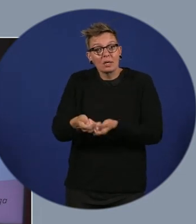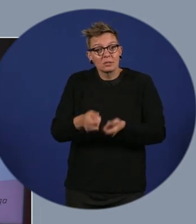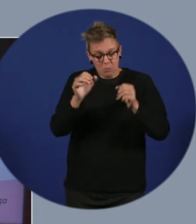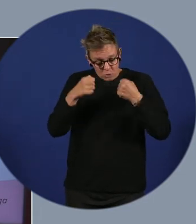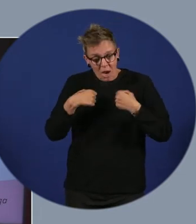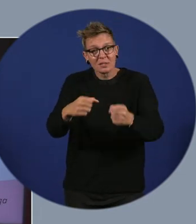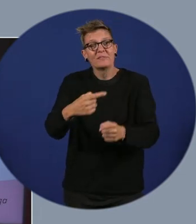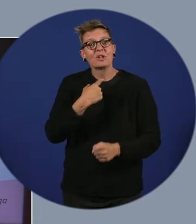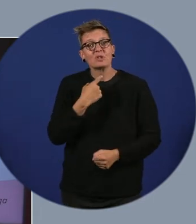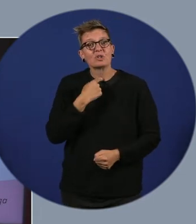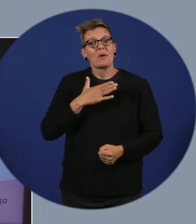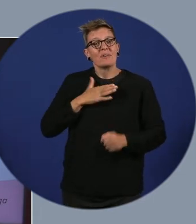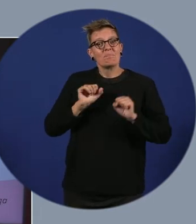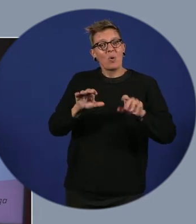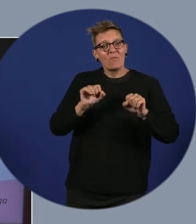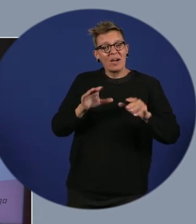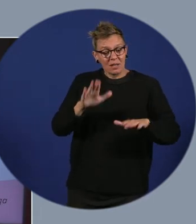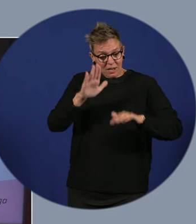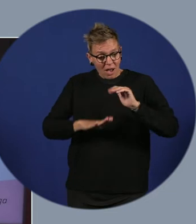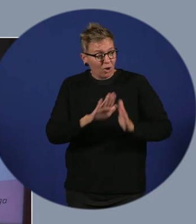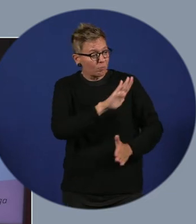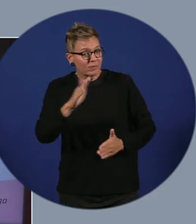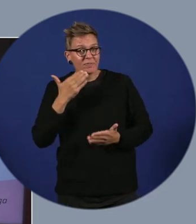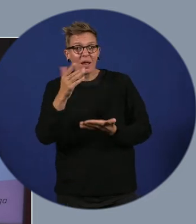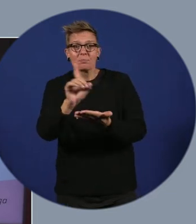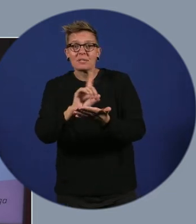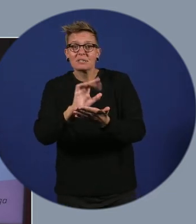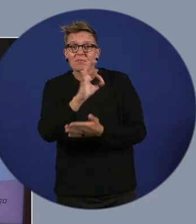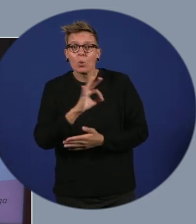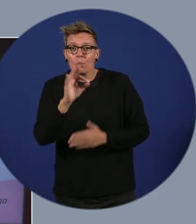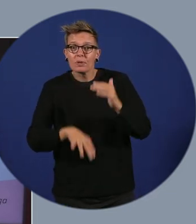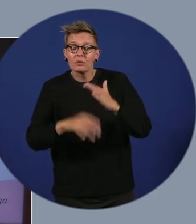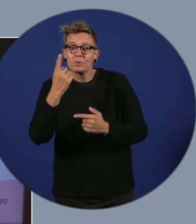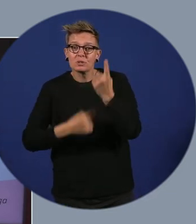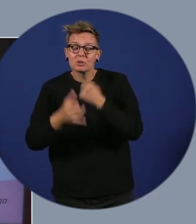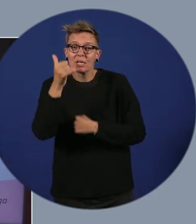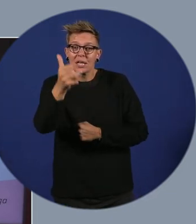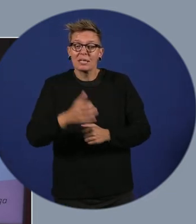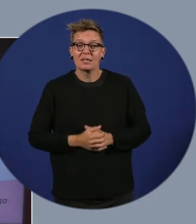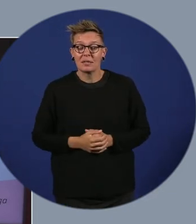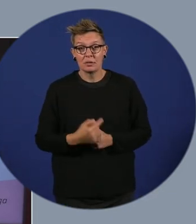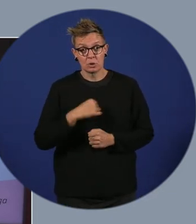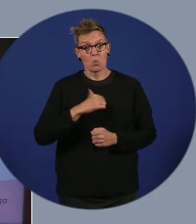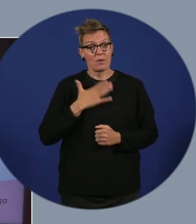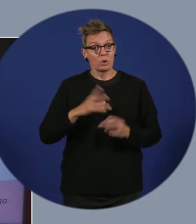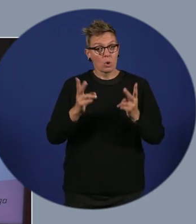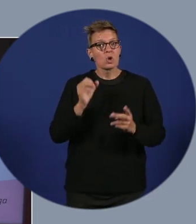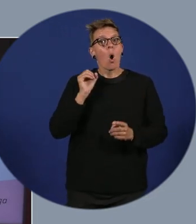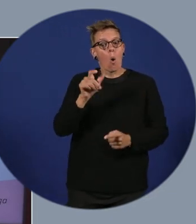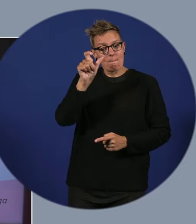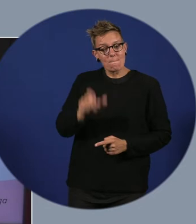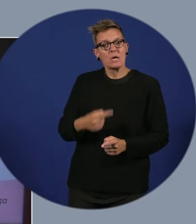det är ändå ens framtidsfrågor som avgörs där. Och så tycker jag ju också, om man